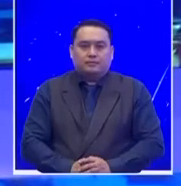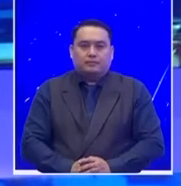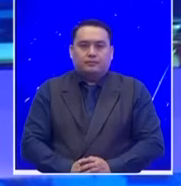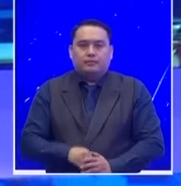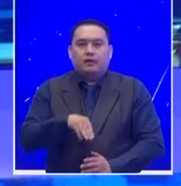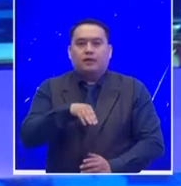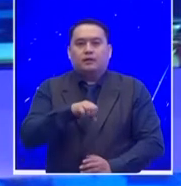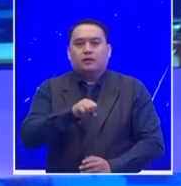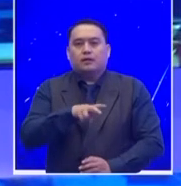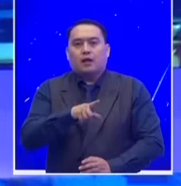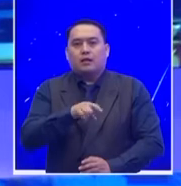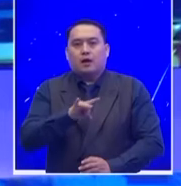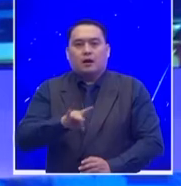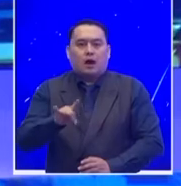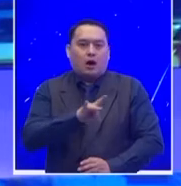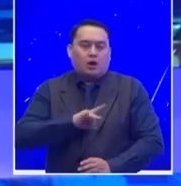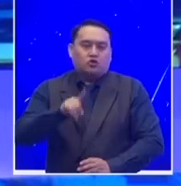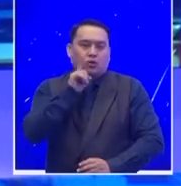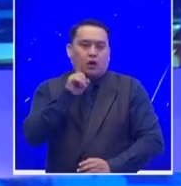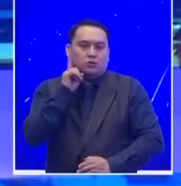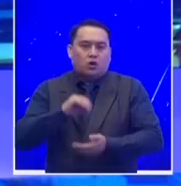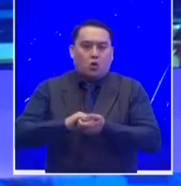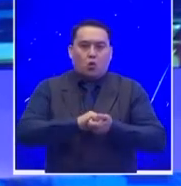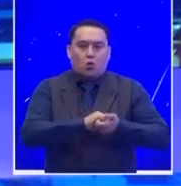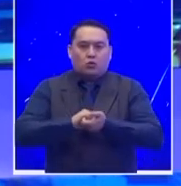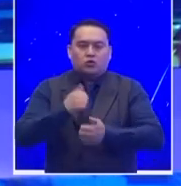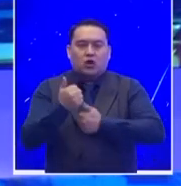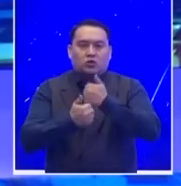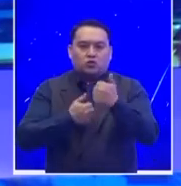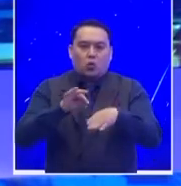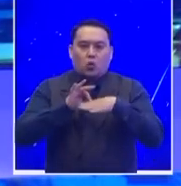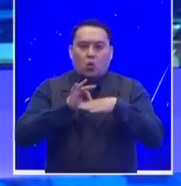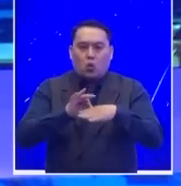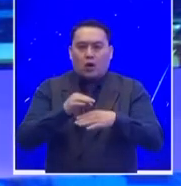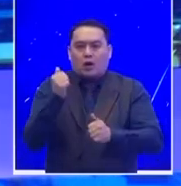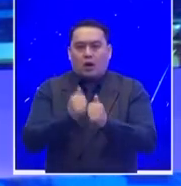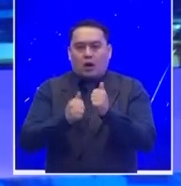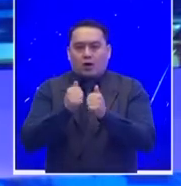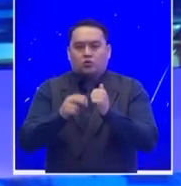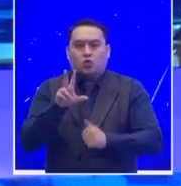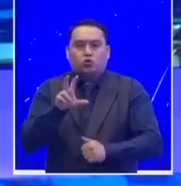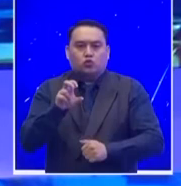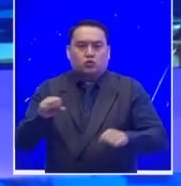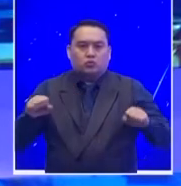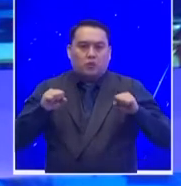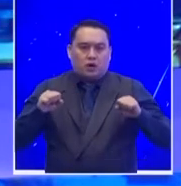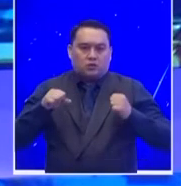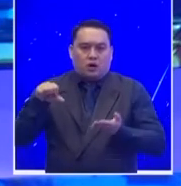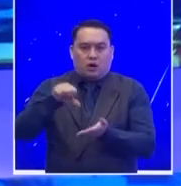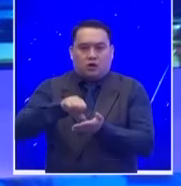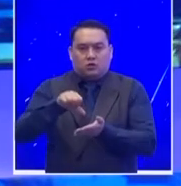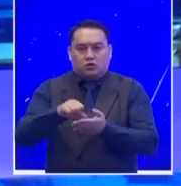Талғар ауданында қазақ күресінен жасөспірімдер арасында республикалық жарыс өтті. Оған еліміздің әр аймағынан 300-ден аса балуан келіп